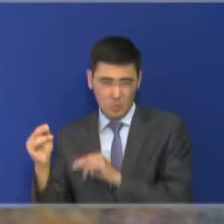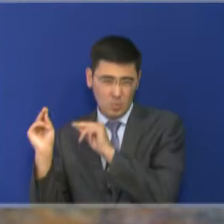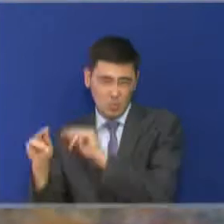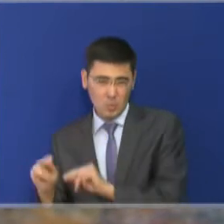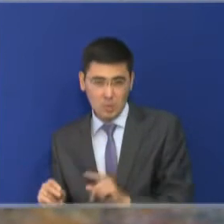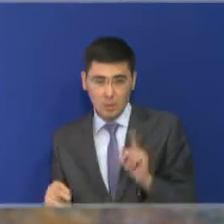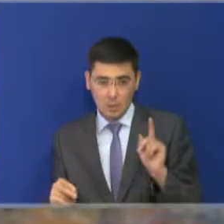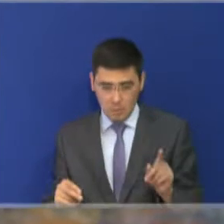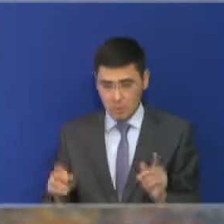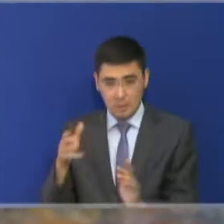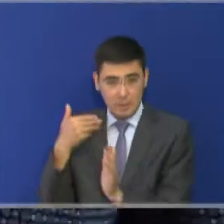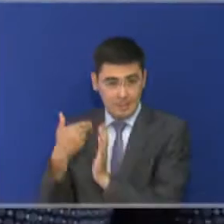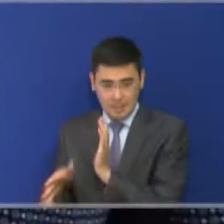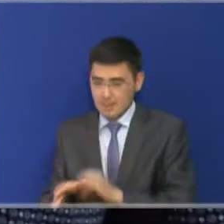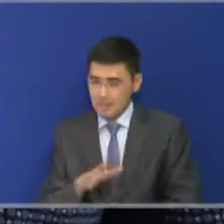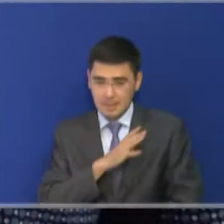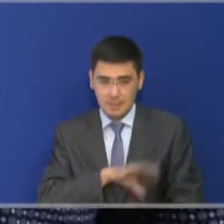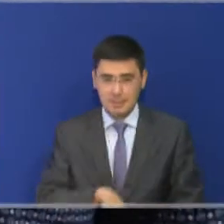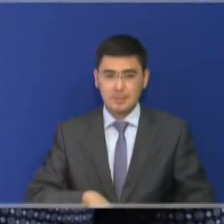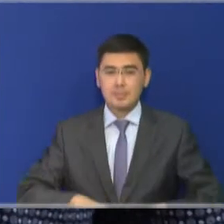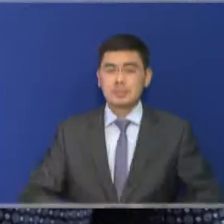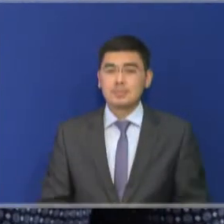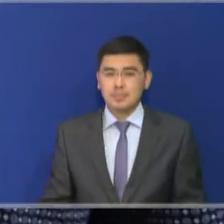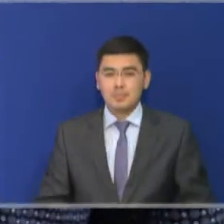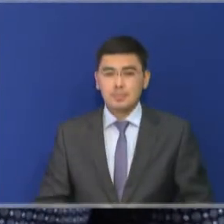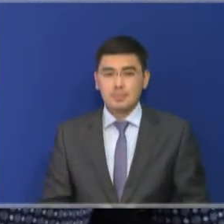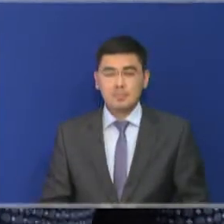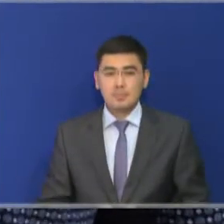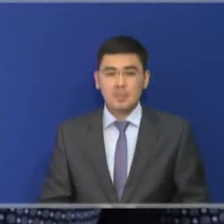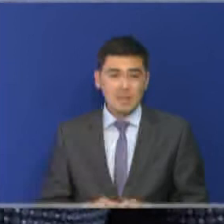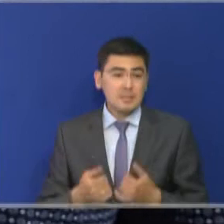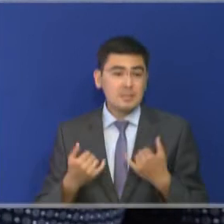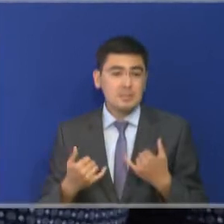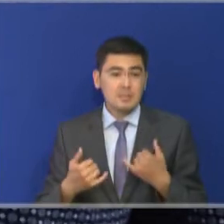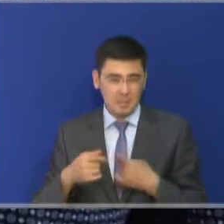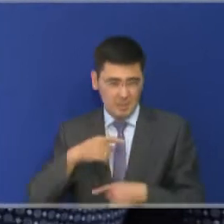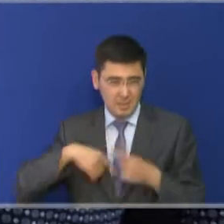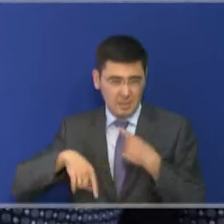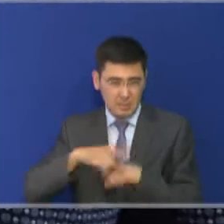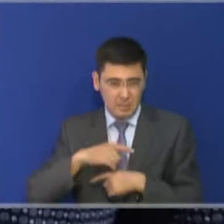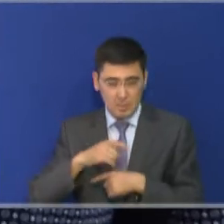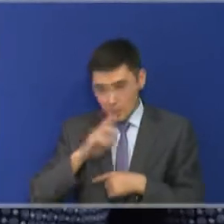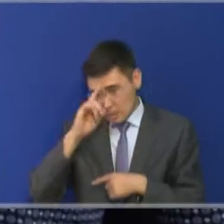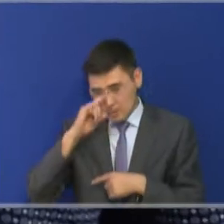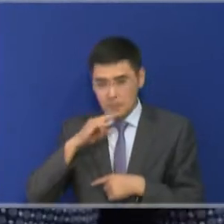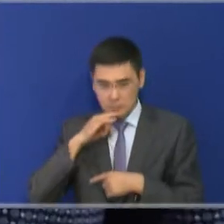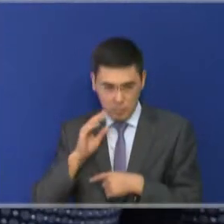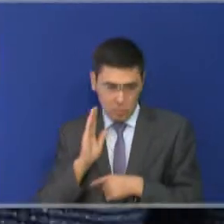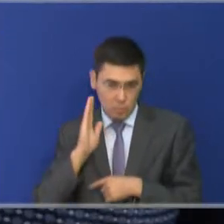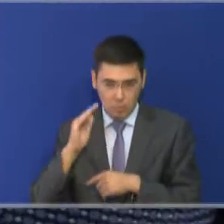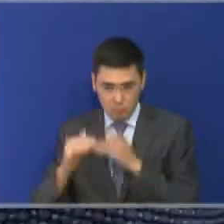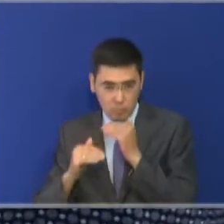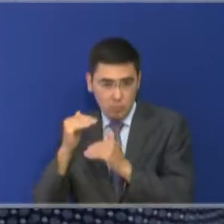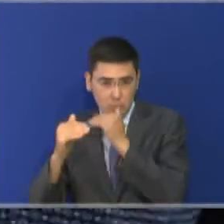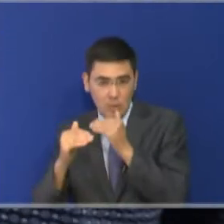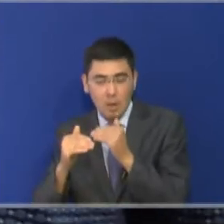зерттеу жұмысынан бас тартқан жоқ. Память – это основа совести народа. Елдің болашағы рухани даму өткен тарихқа